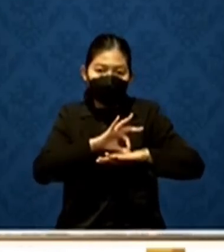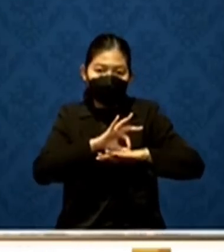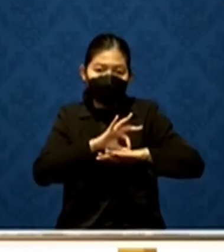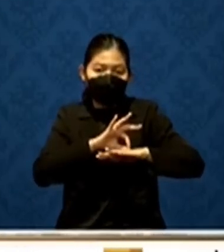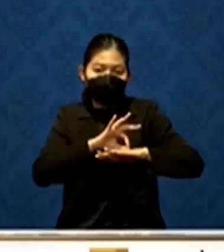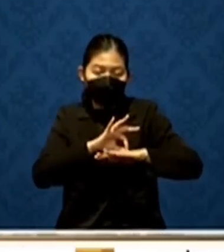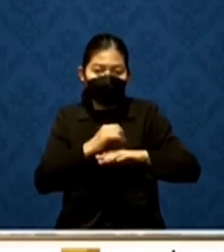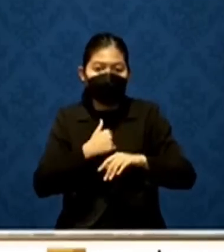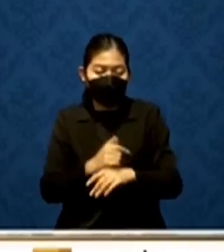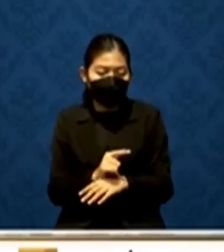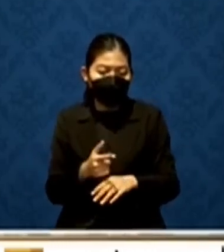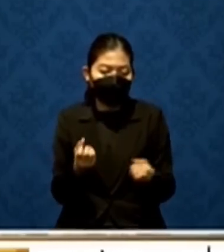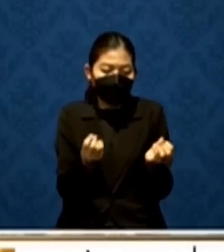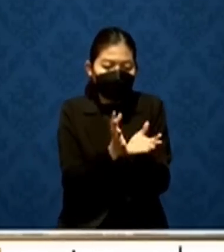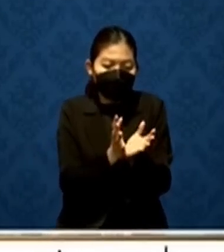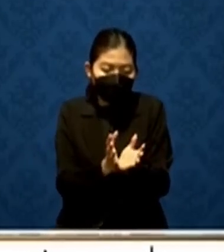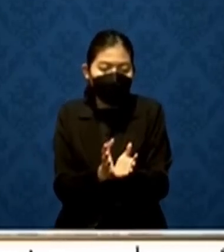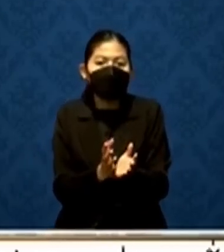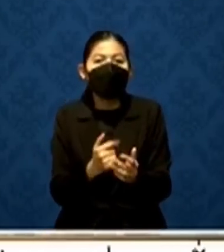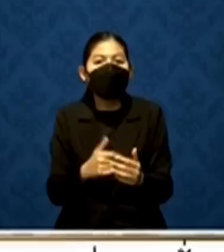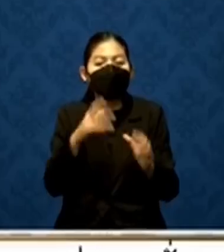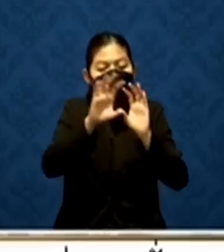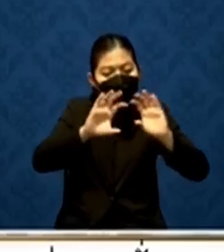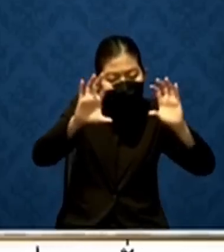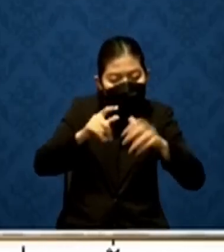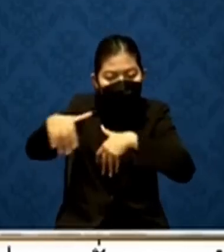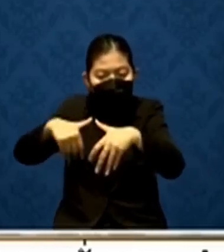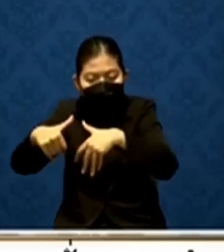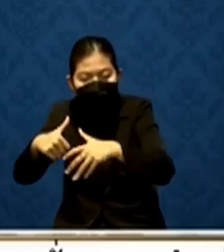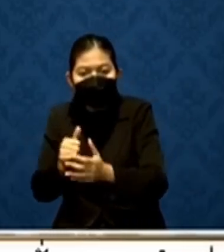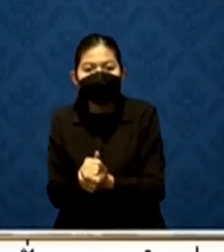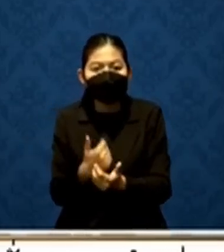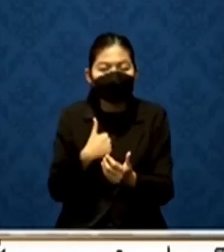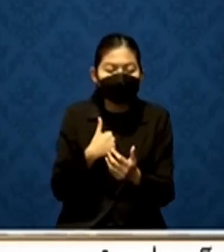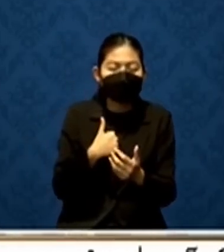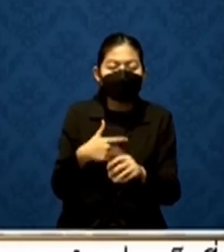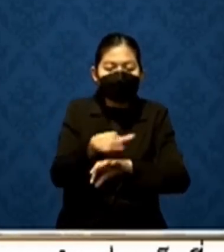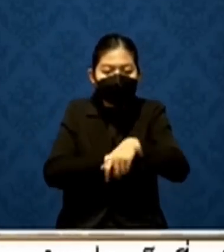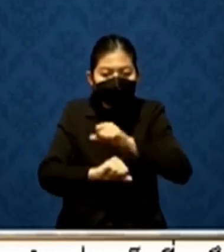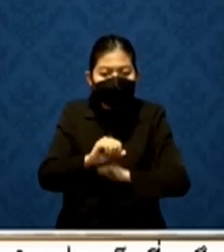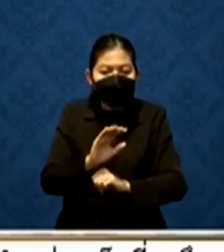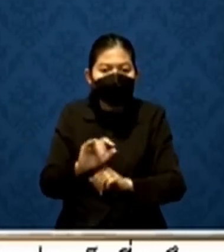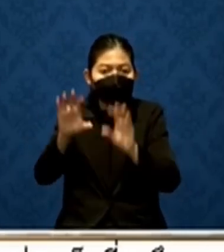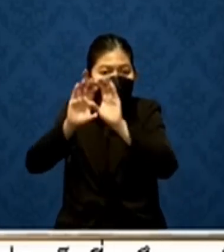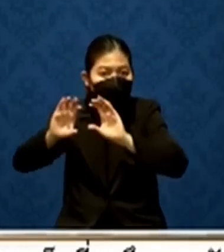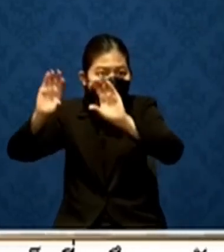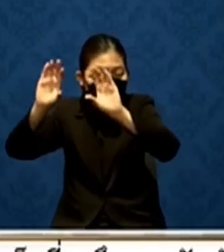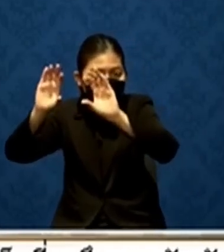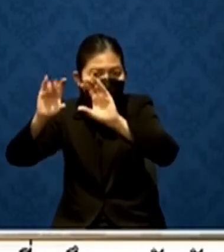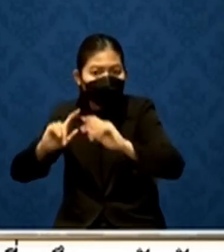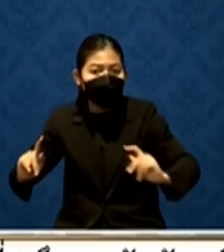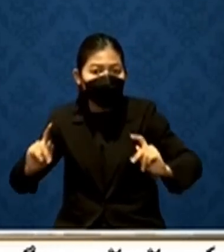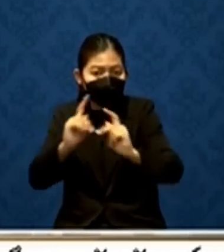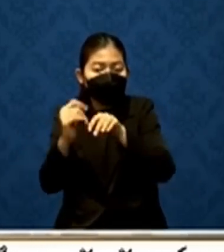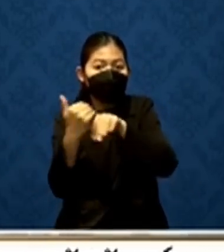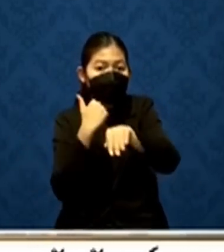โดยทางตรงและทางอ้อมอาจเป็นการก้าวก่ายแทรกแซงการปฏิบัติหน้าที่ของเจ้าหน้าที่ของรัฐในกระทรวง